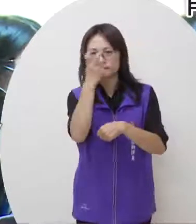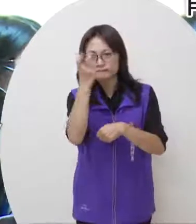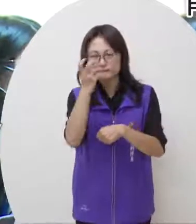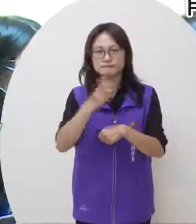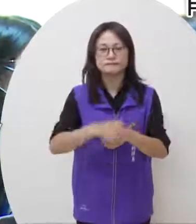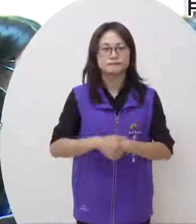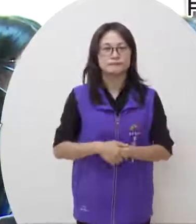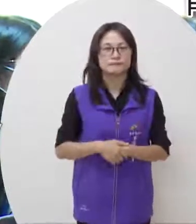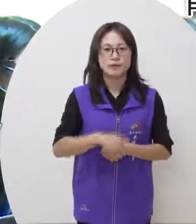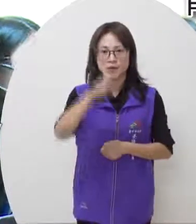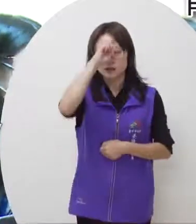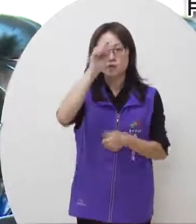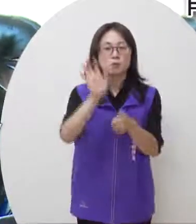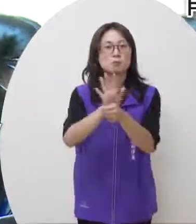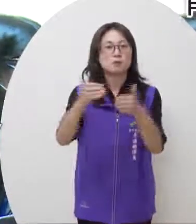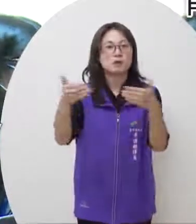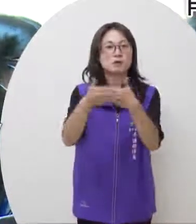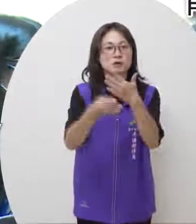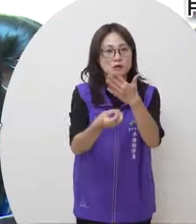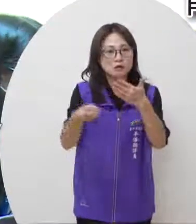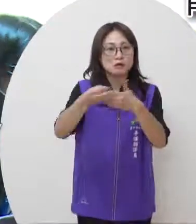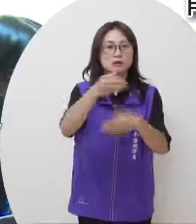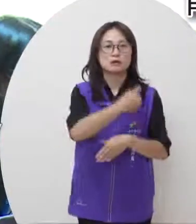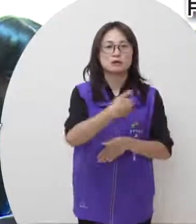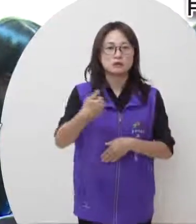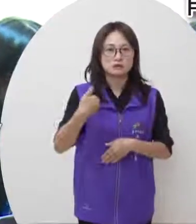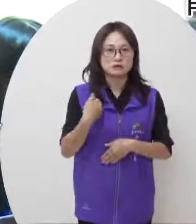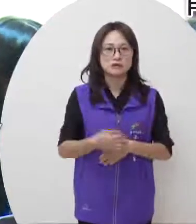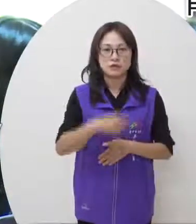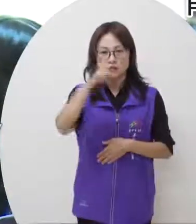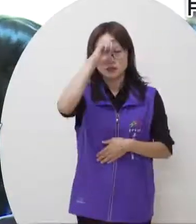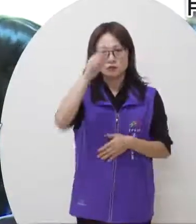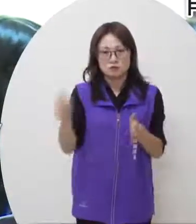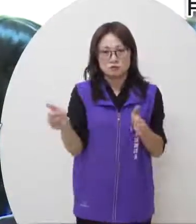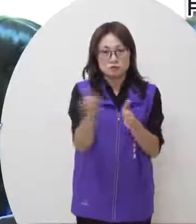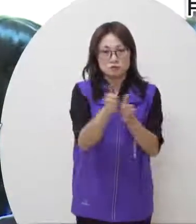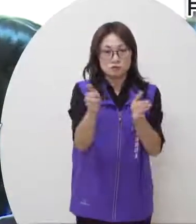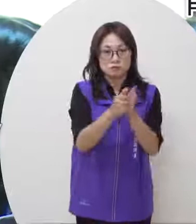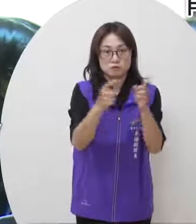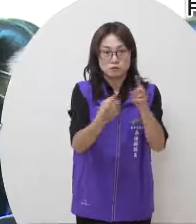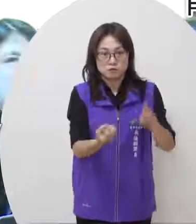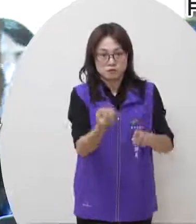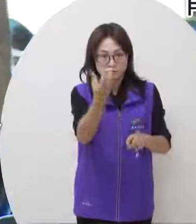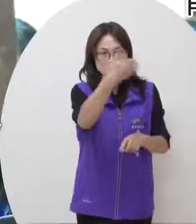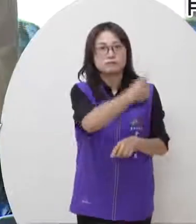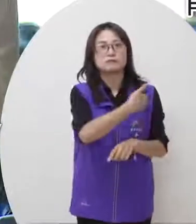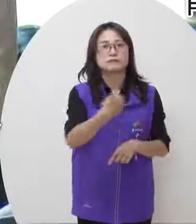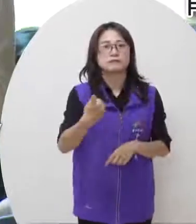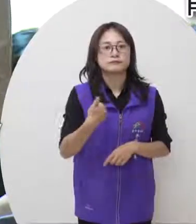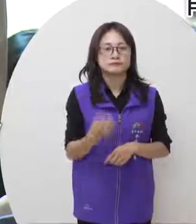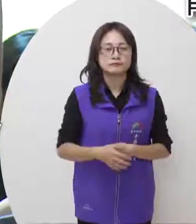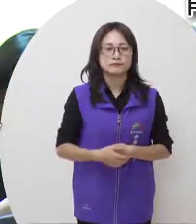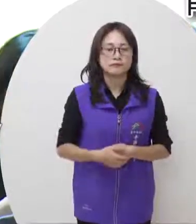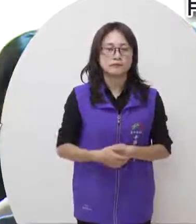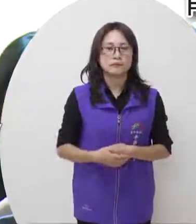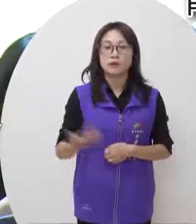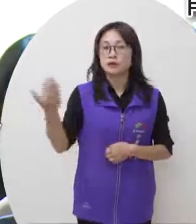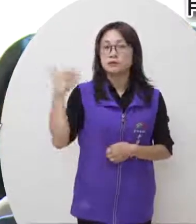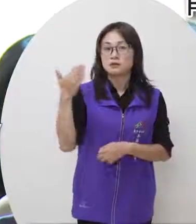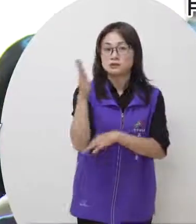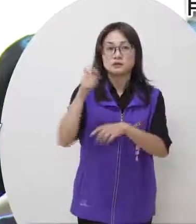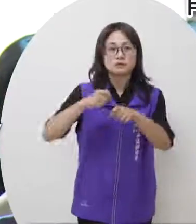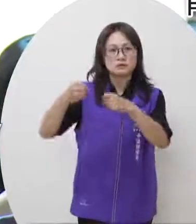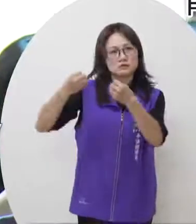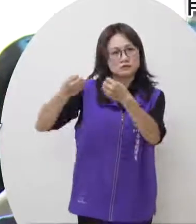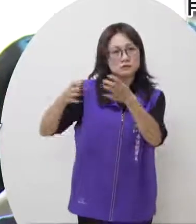升，能够让我们这个运量还能够逐年有机会的往上增长。那我想这是过去我们在这个政策的讨论